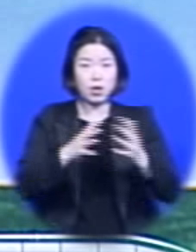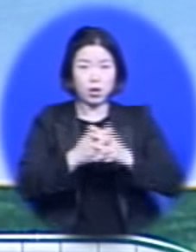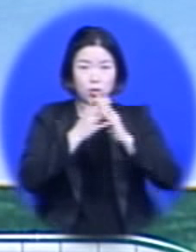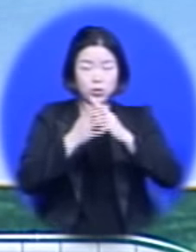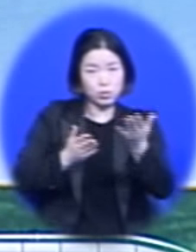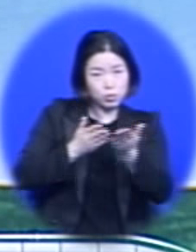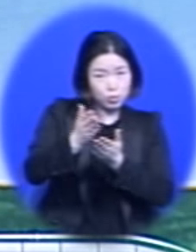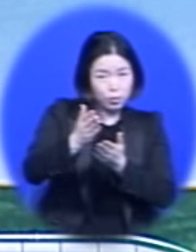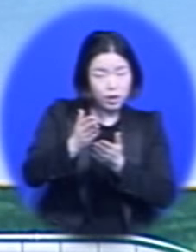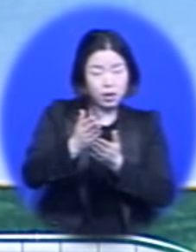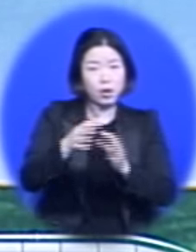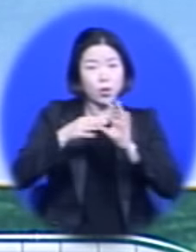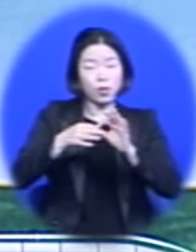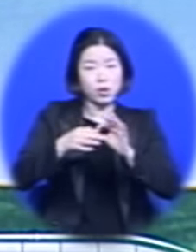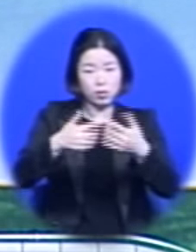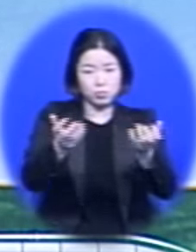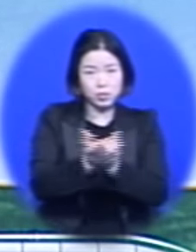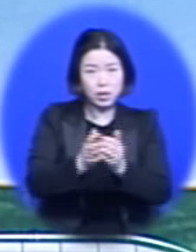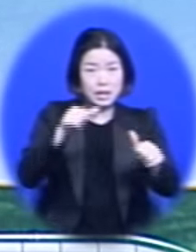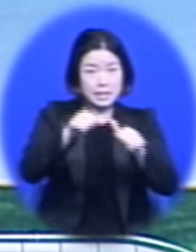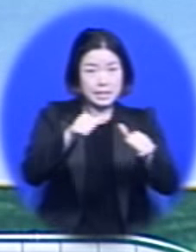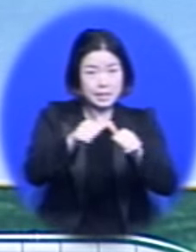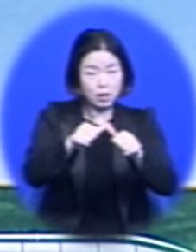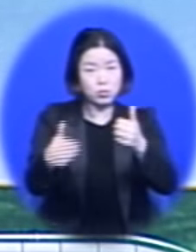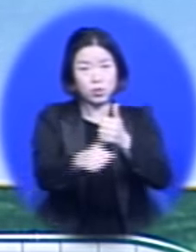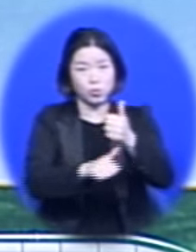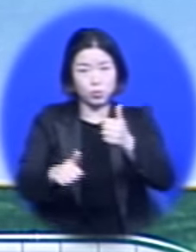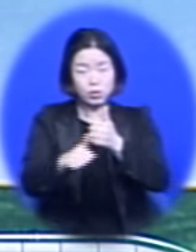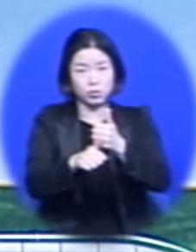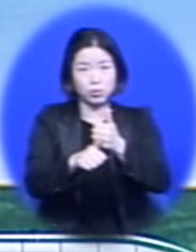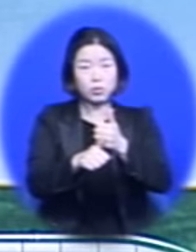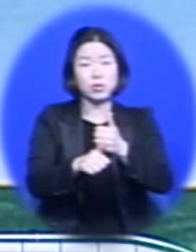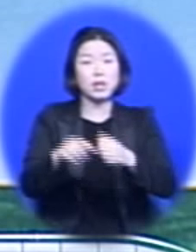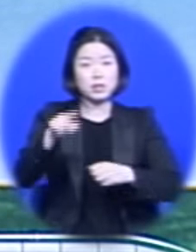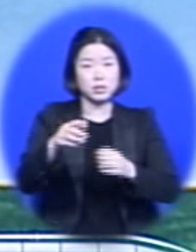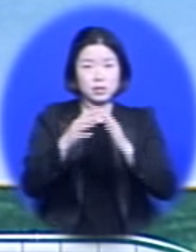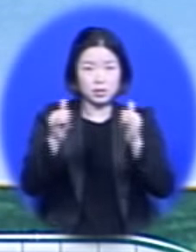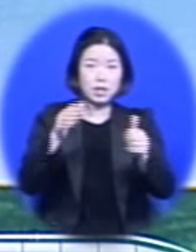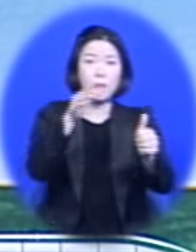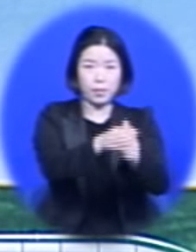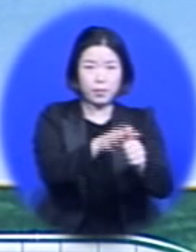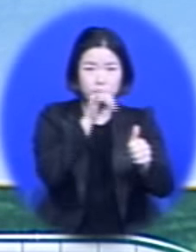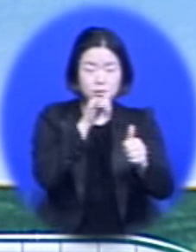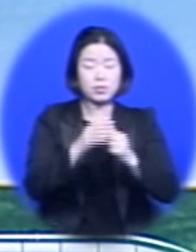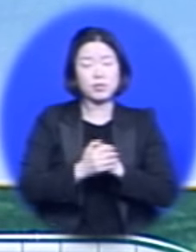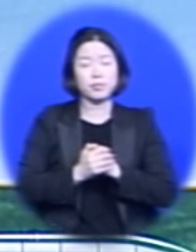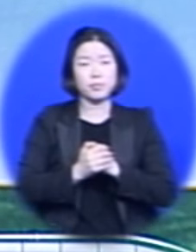건축과학과 관련된 분야의 자문위원으로, 백악관 자문위원으로 그렇게 선정이